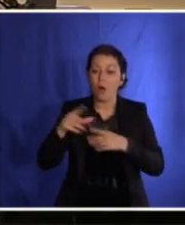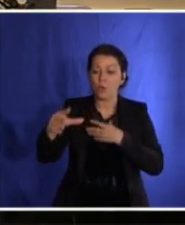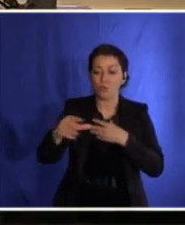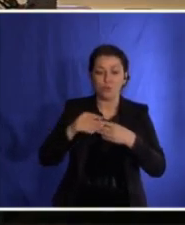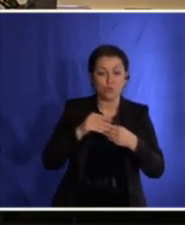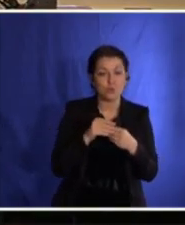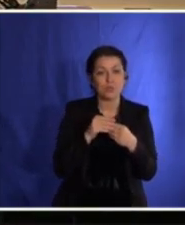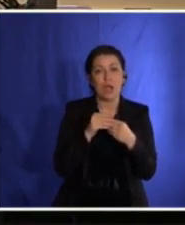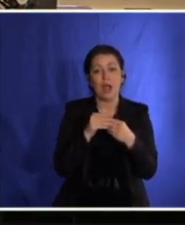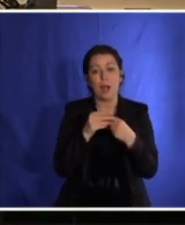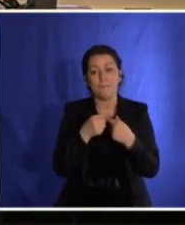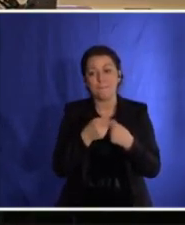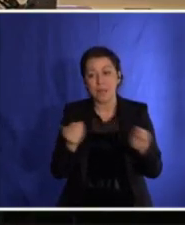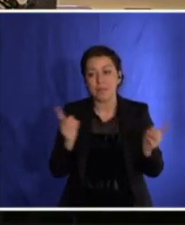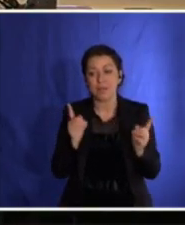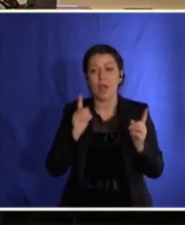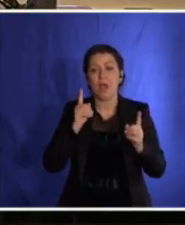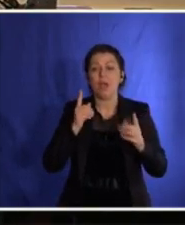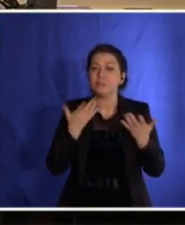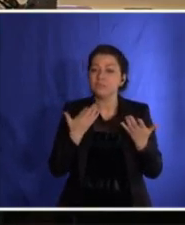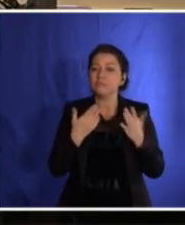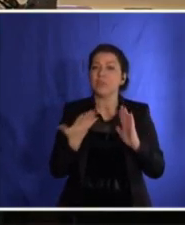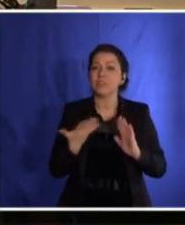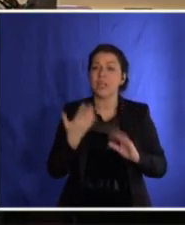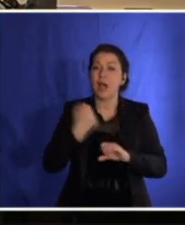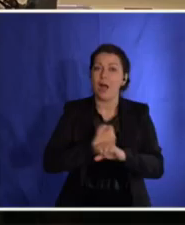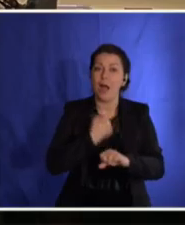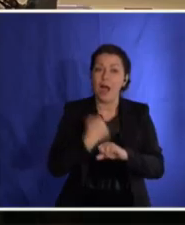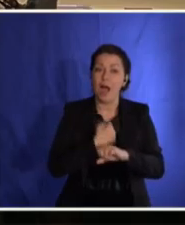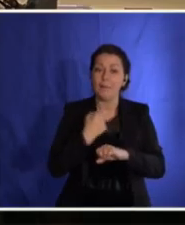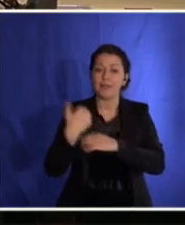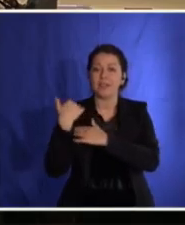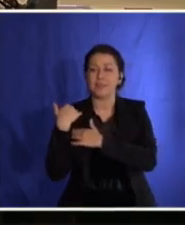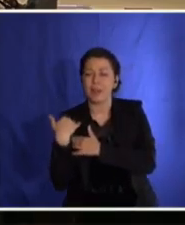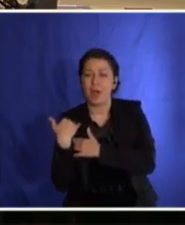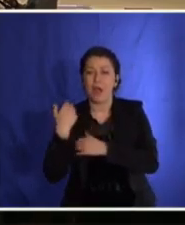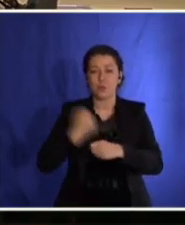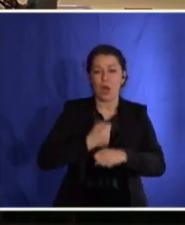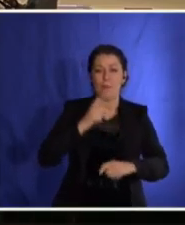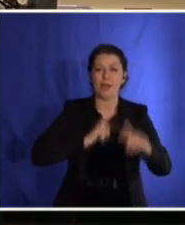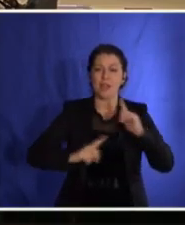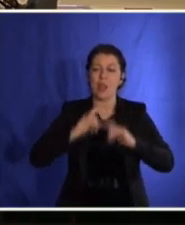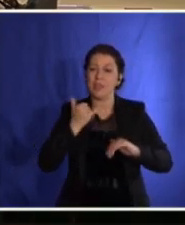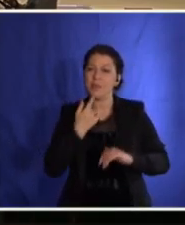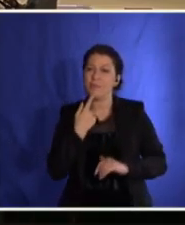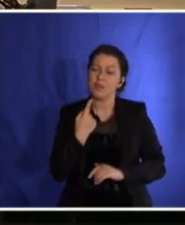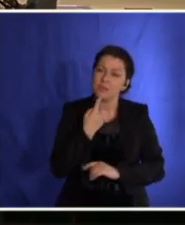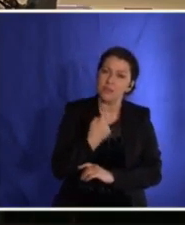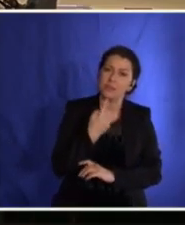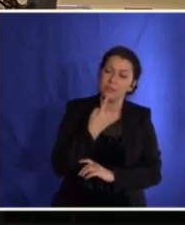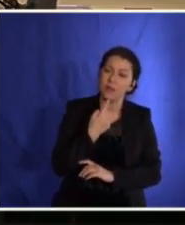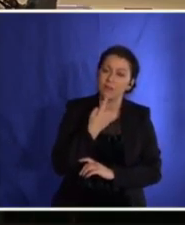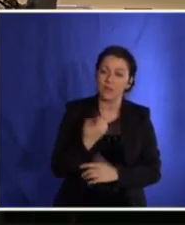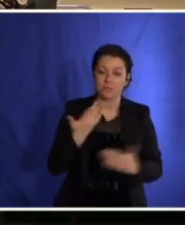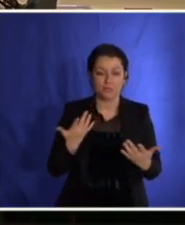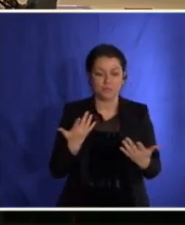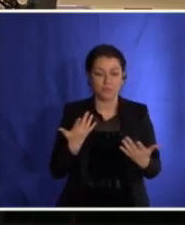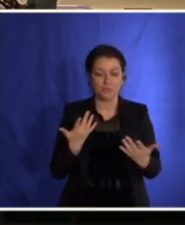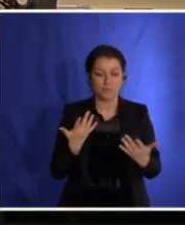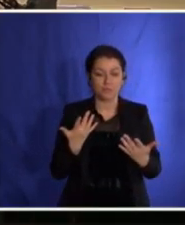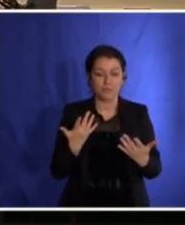wir Arbeit als Belastung, als Arbeitsleid permanent im Wort führen. Es ist